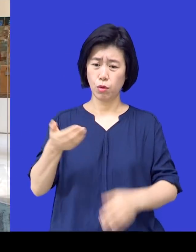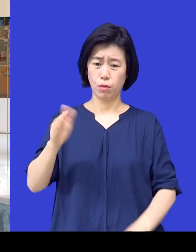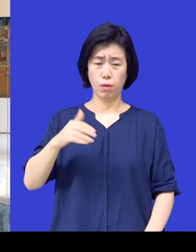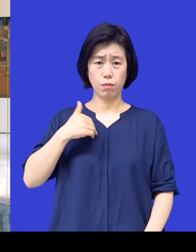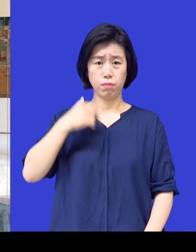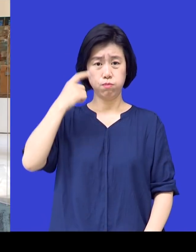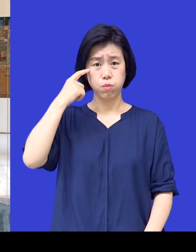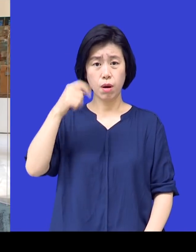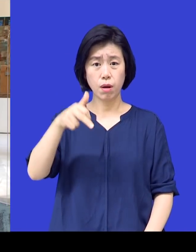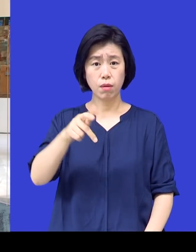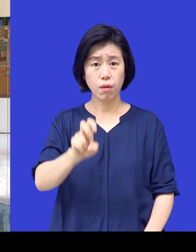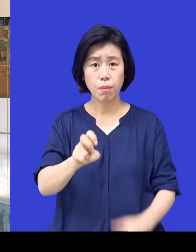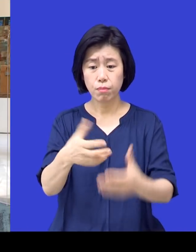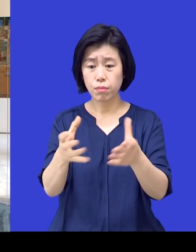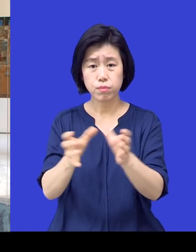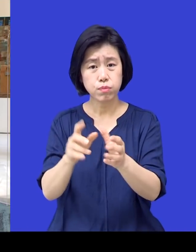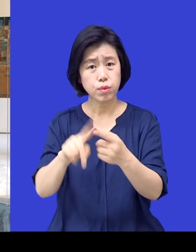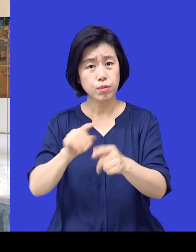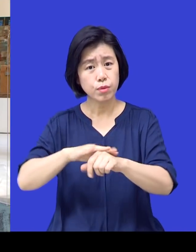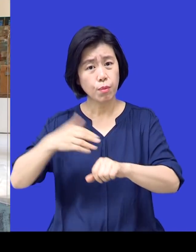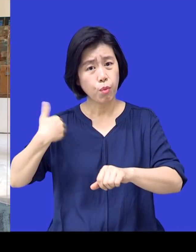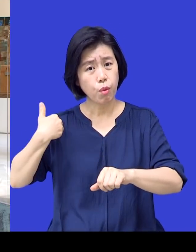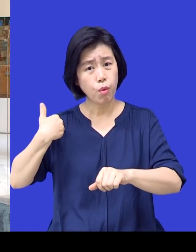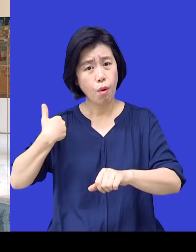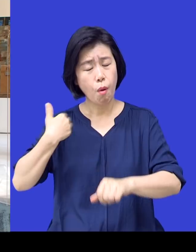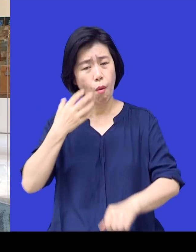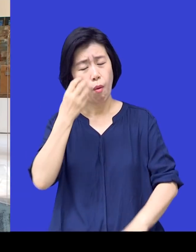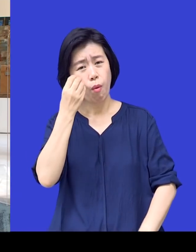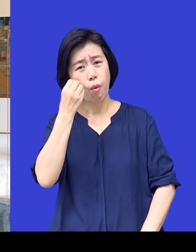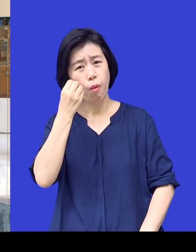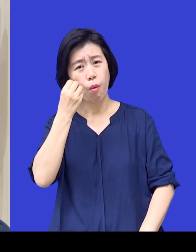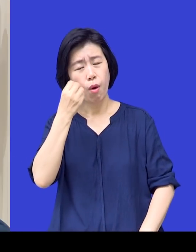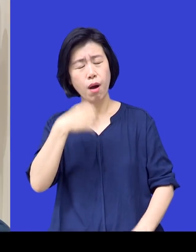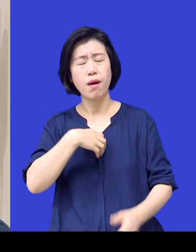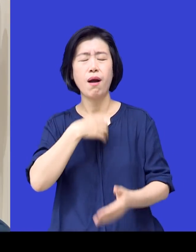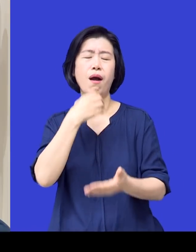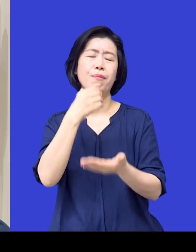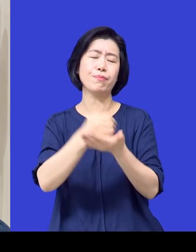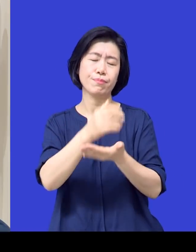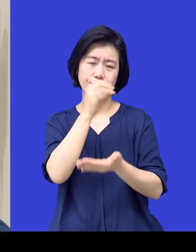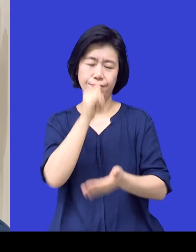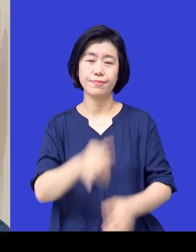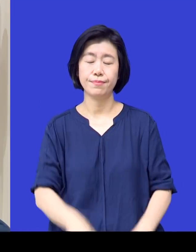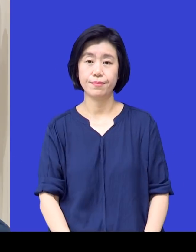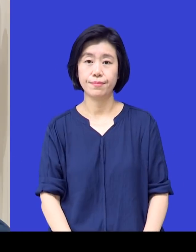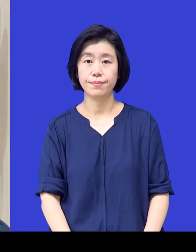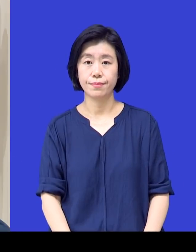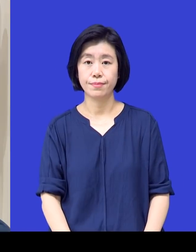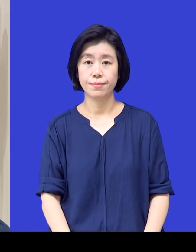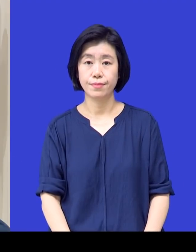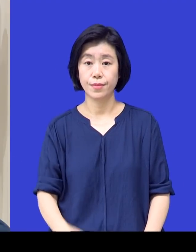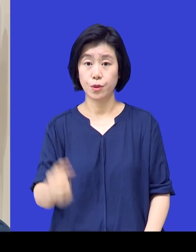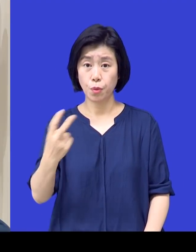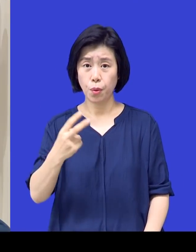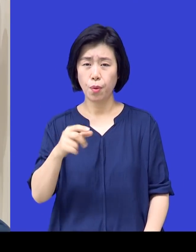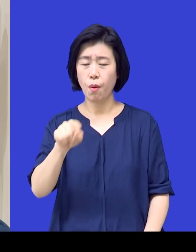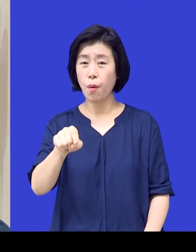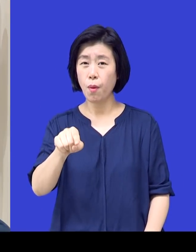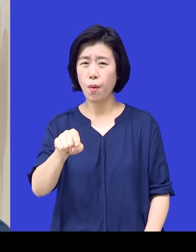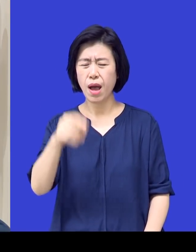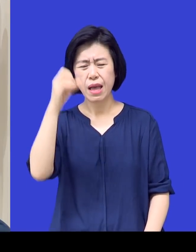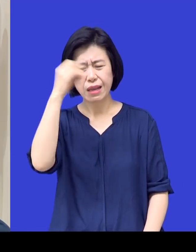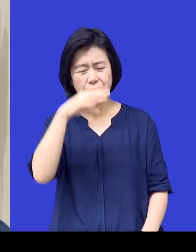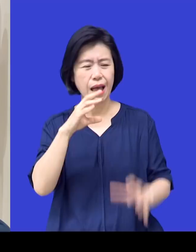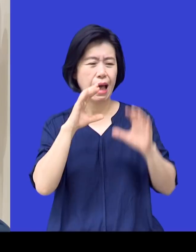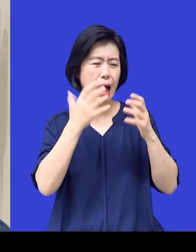건가 예, 그렇죠. 하면서 제가 그때 울컥했어요. 예. 그리고 너무나 성경적이고 예. 그냥